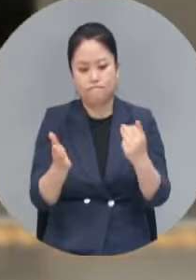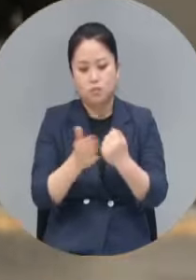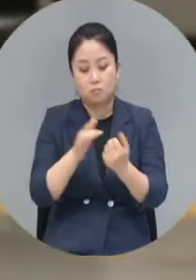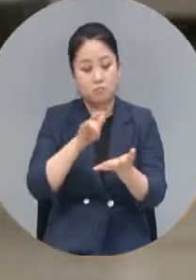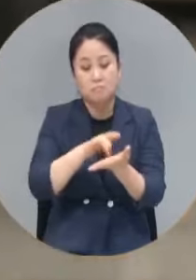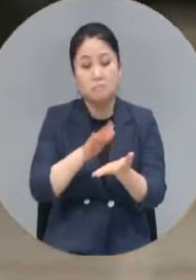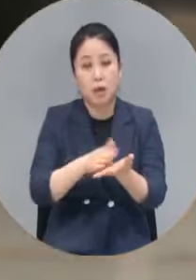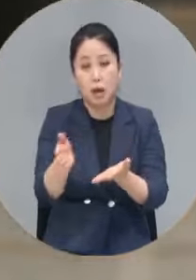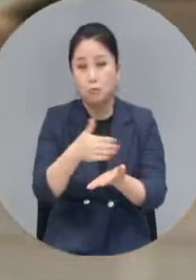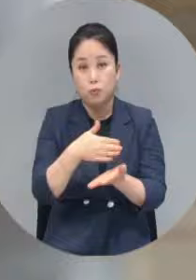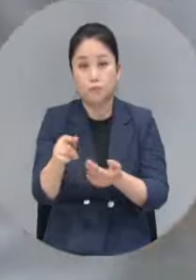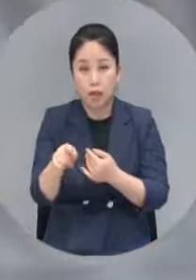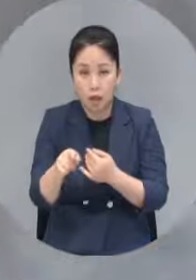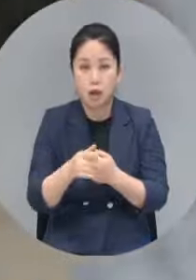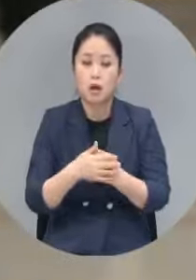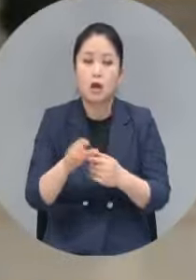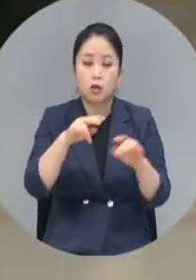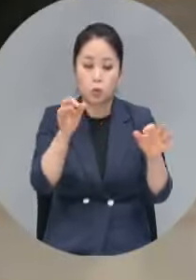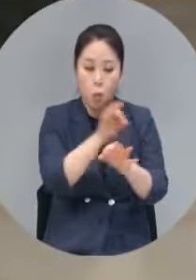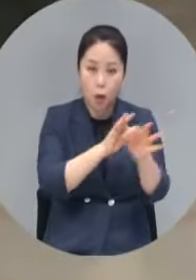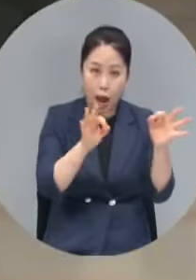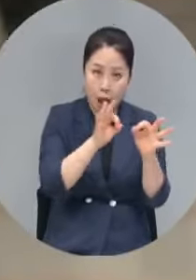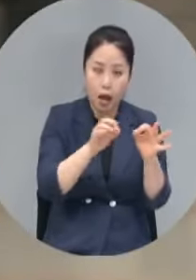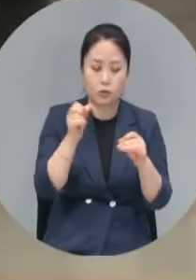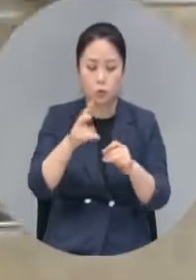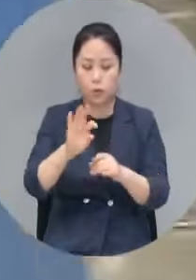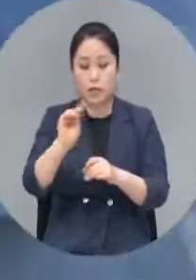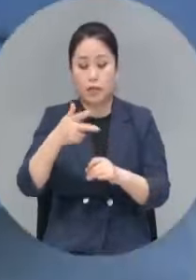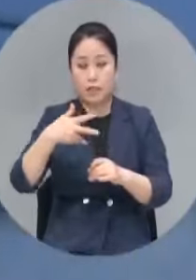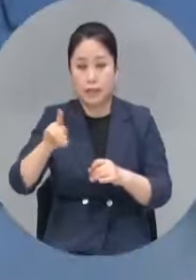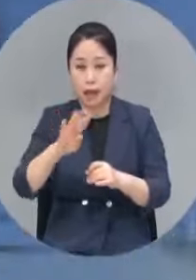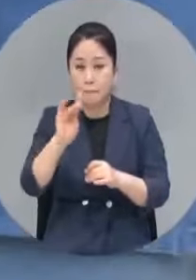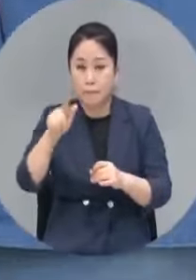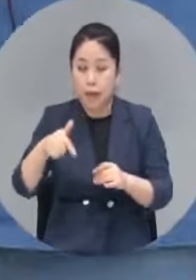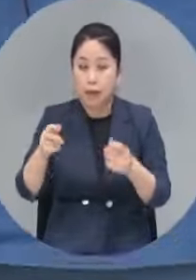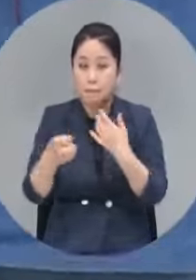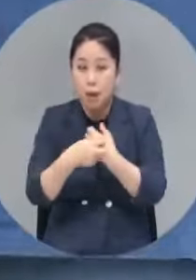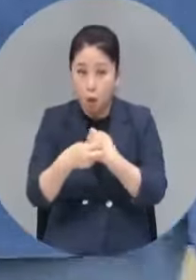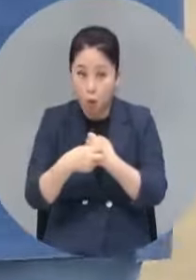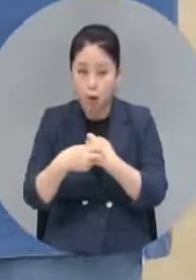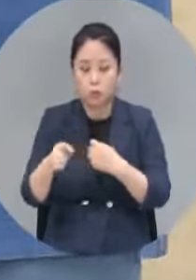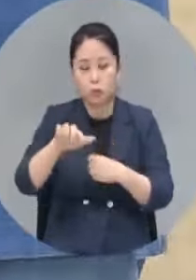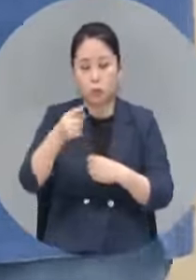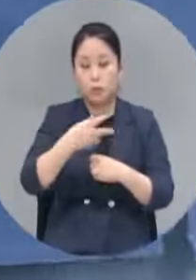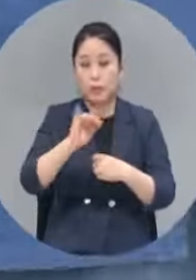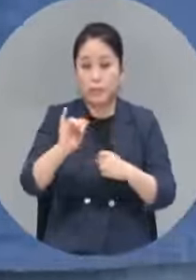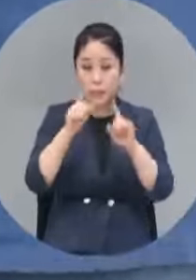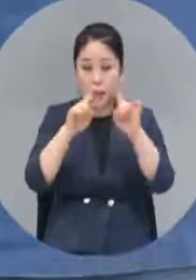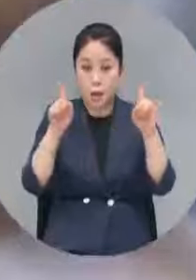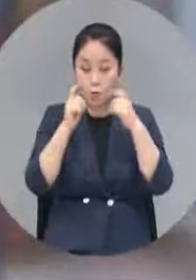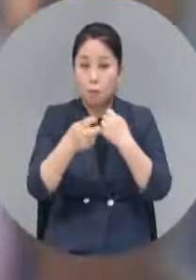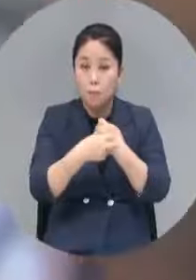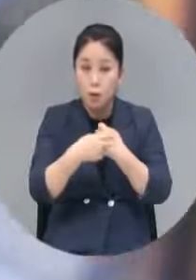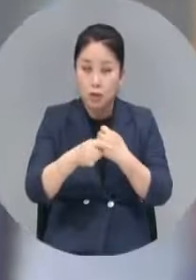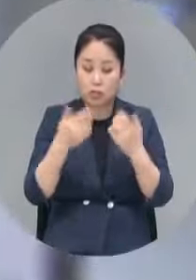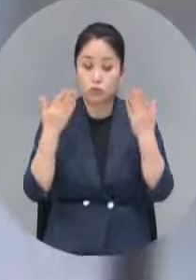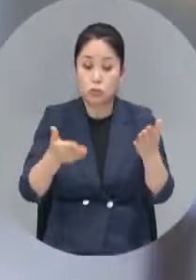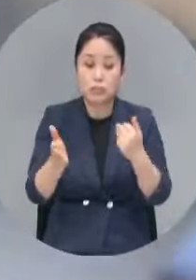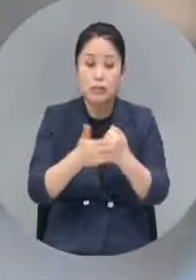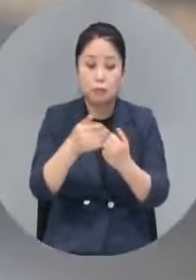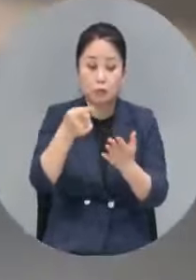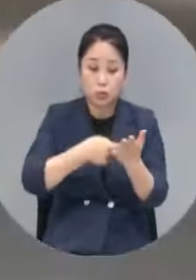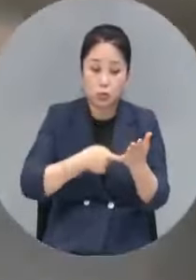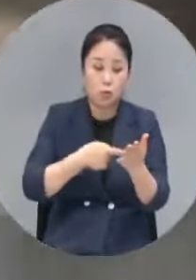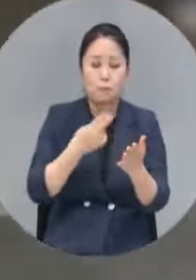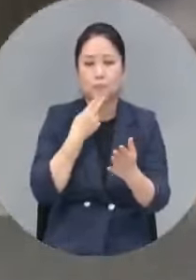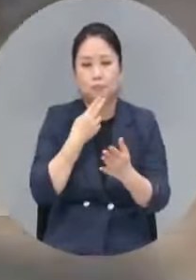동아대와 인제대백병원, 고신대병원에서는 휴진으로 진료와 수술이 취소된 경우는 없는 것으로 확인됐습니다. 동네